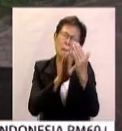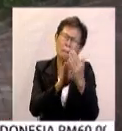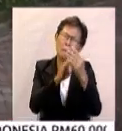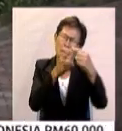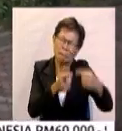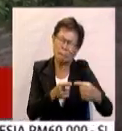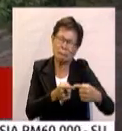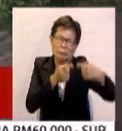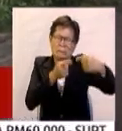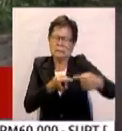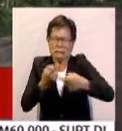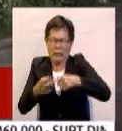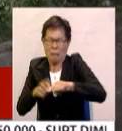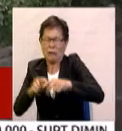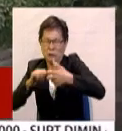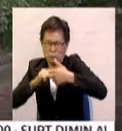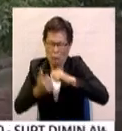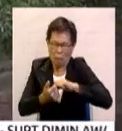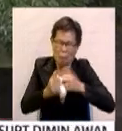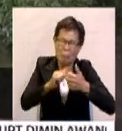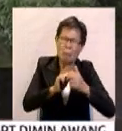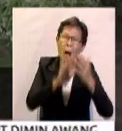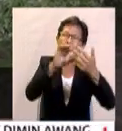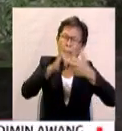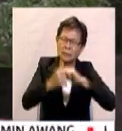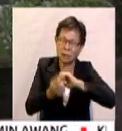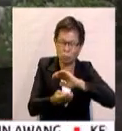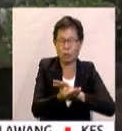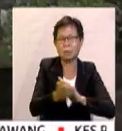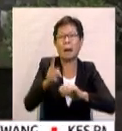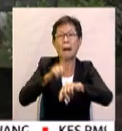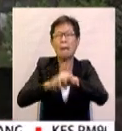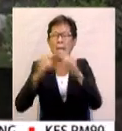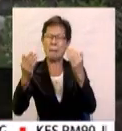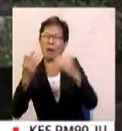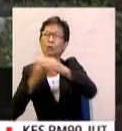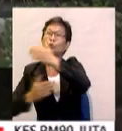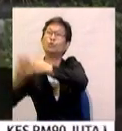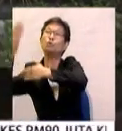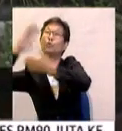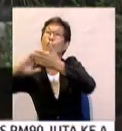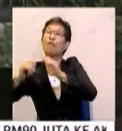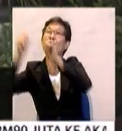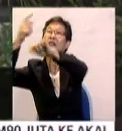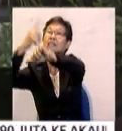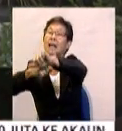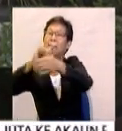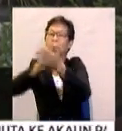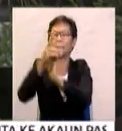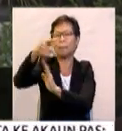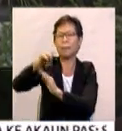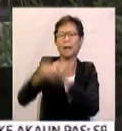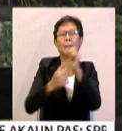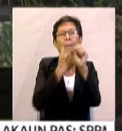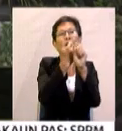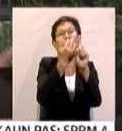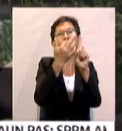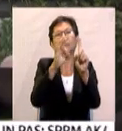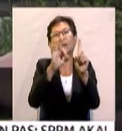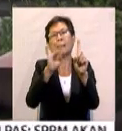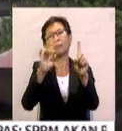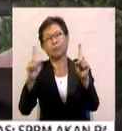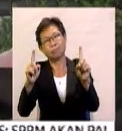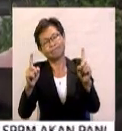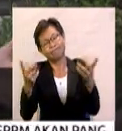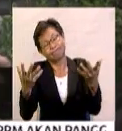berbeza menangani masalah rasuah ketika ini berbanding ketika beliau pertama kali menjadi Perdana Menteri pada tahun 1981.